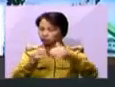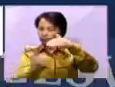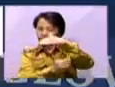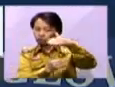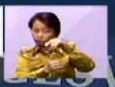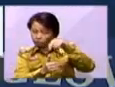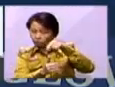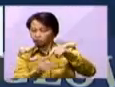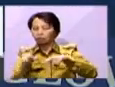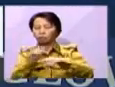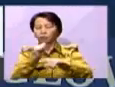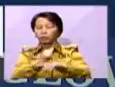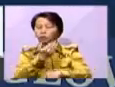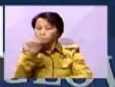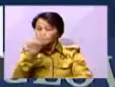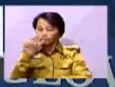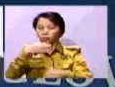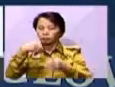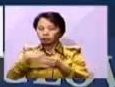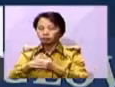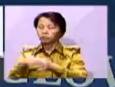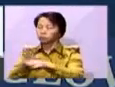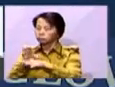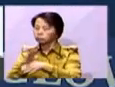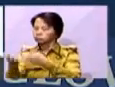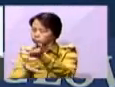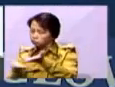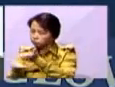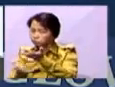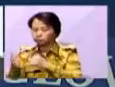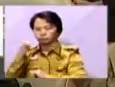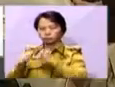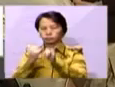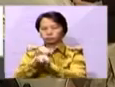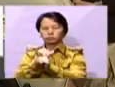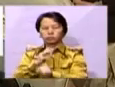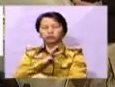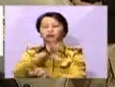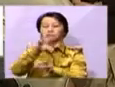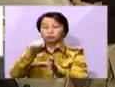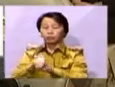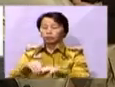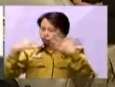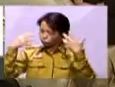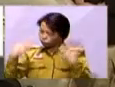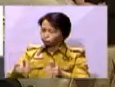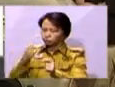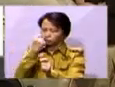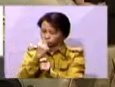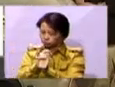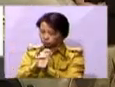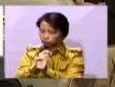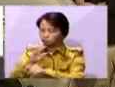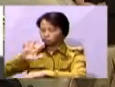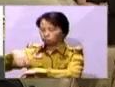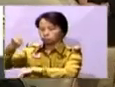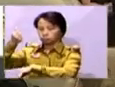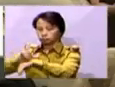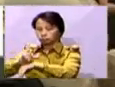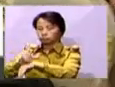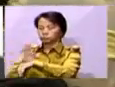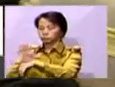dasar dan amalan biasa dalam perdagangan antarabangsa, termasuk yang telah ditetapkan oleh